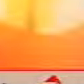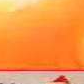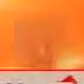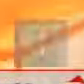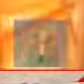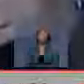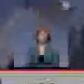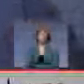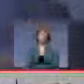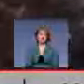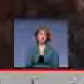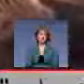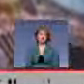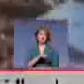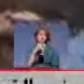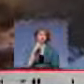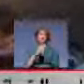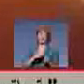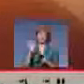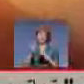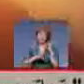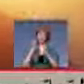هم مثلا قاعدين بره بيفطروا مع بعض فجاه لقوا البتولع.